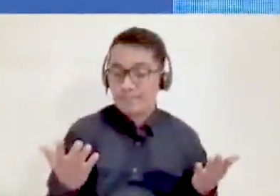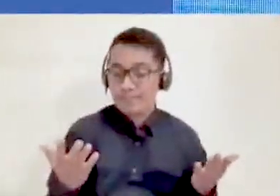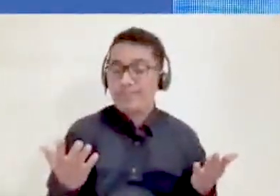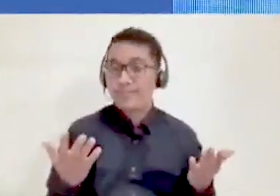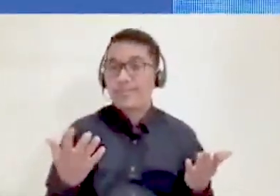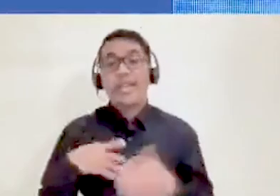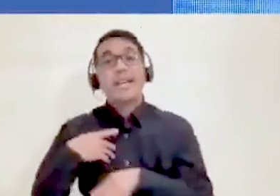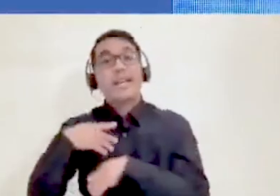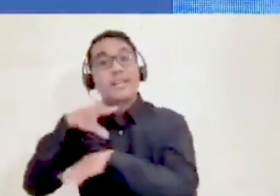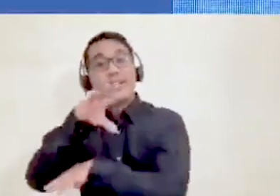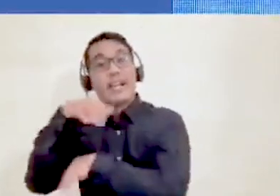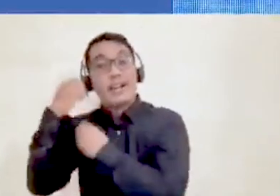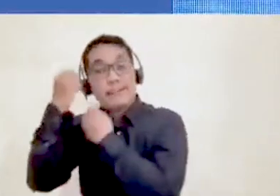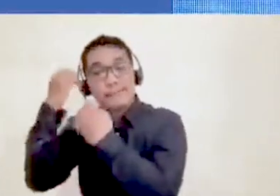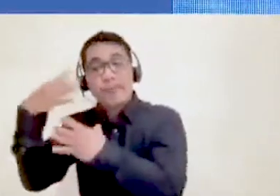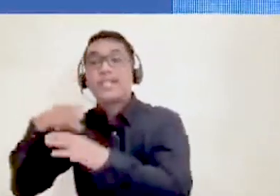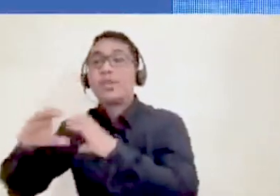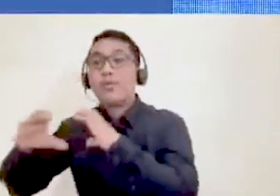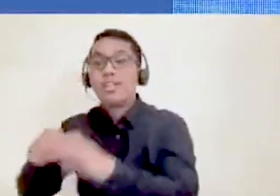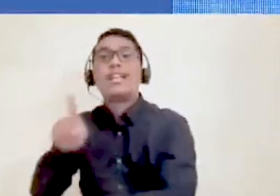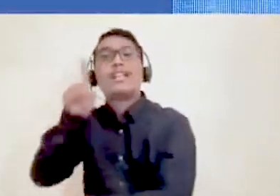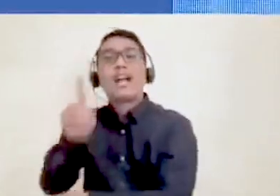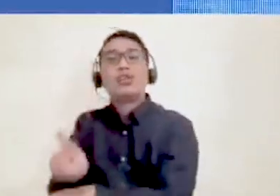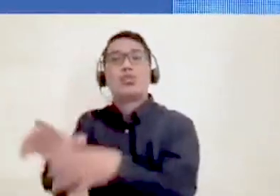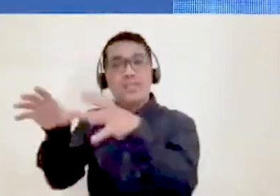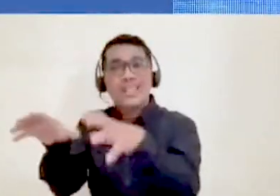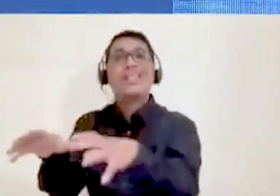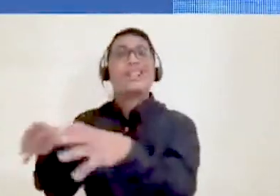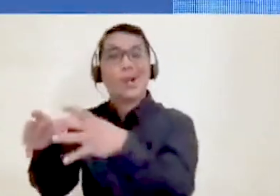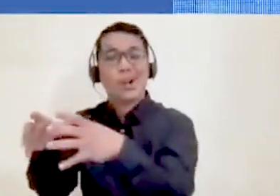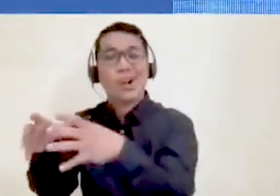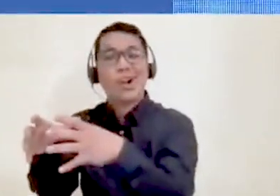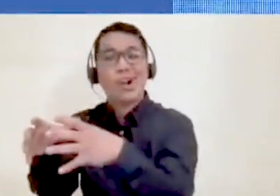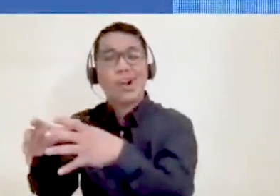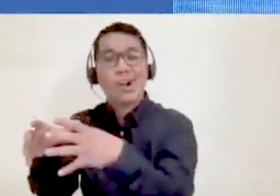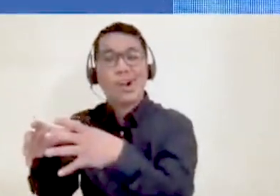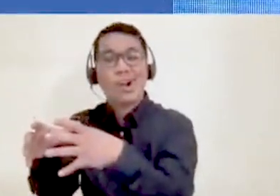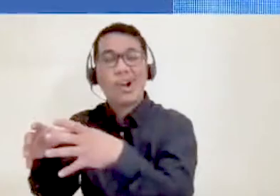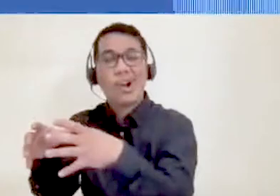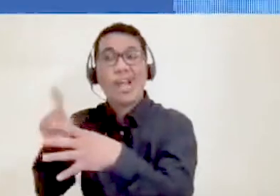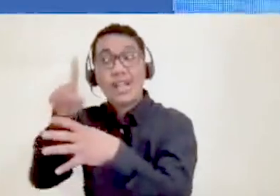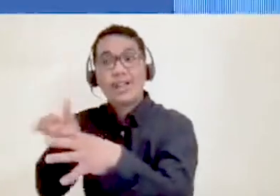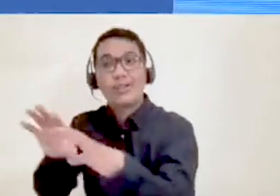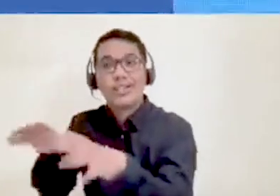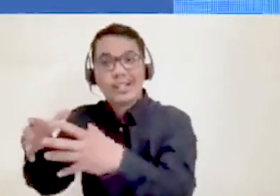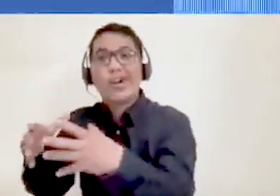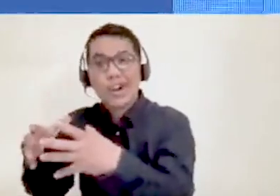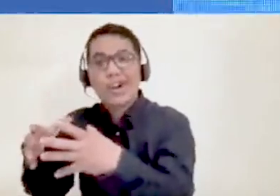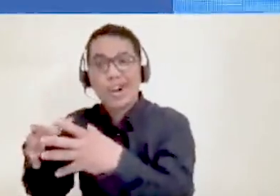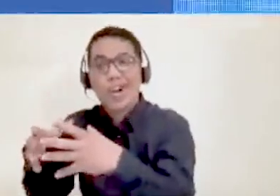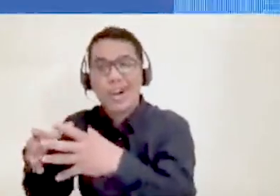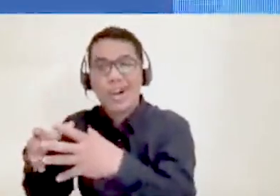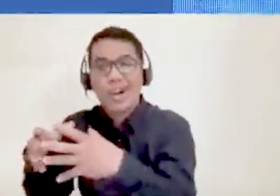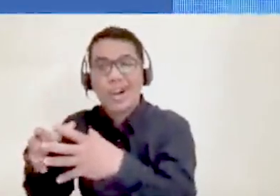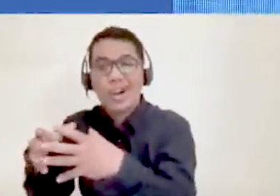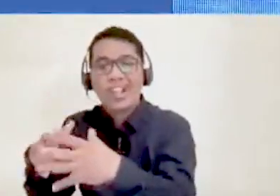adalah satu-satunya sektor Saya ulangi ya sektor Infokom adalah satu-satunya sektor yang